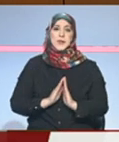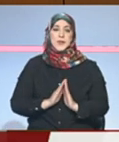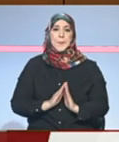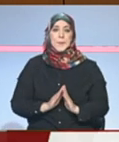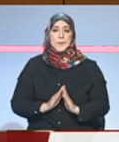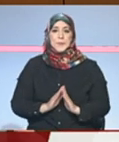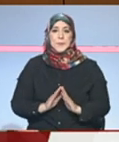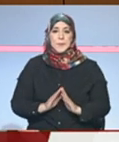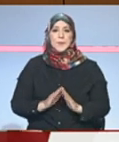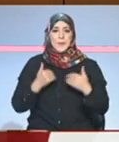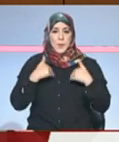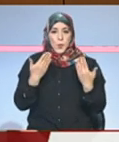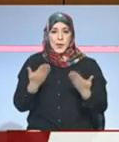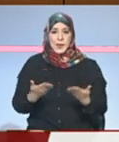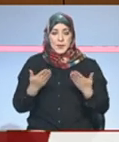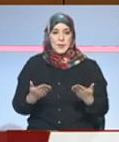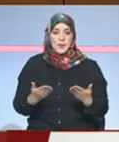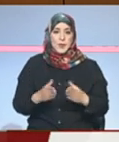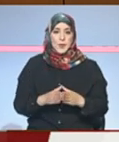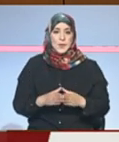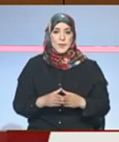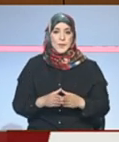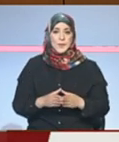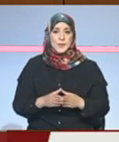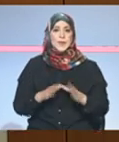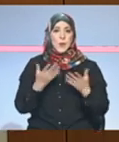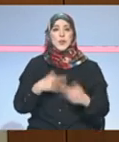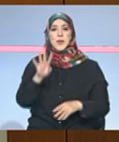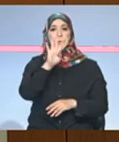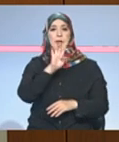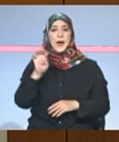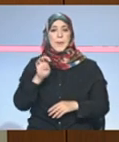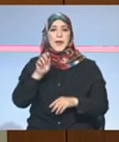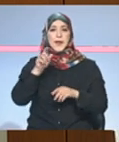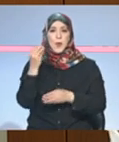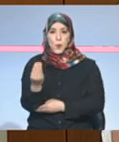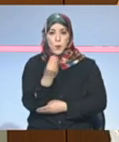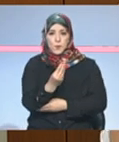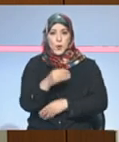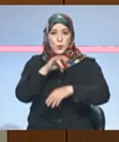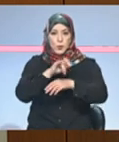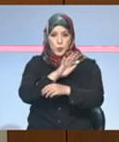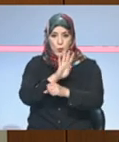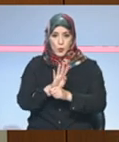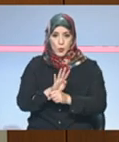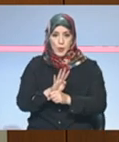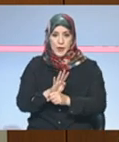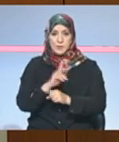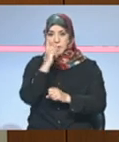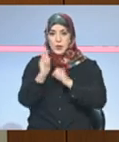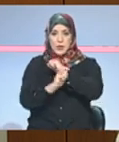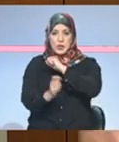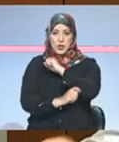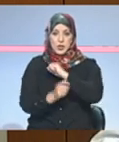بدأ وينقص وإحنا تويكا كما قلت لك في وصلنا 40 حالة إيواء مع تمريض يدخل في جمعة